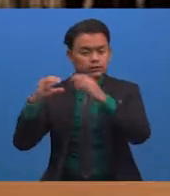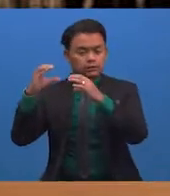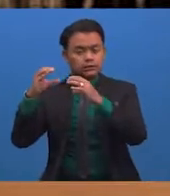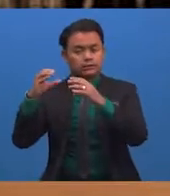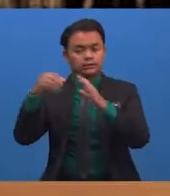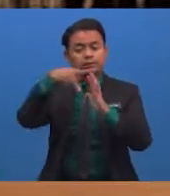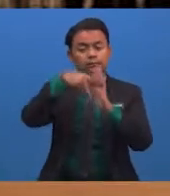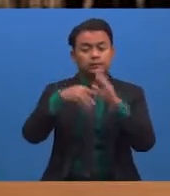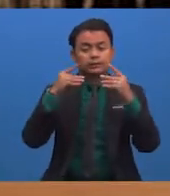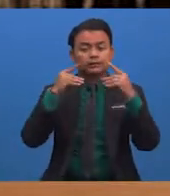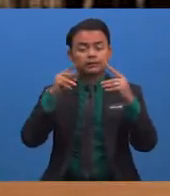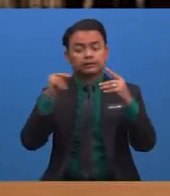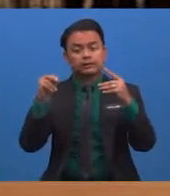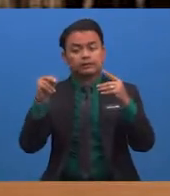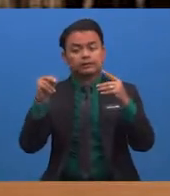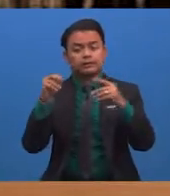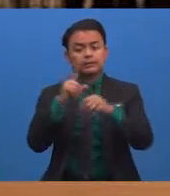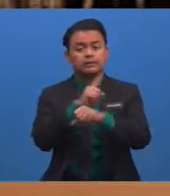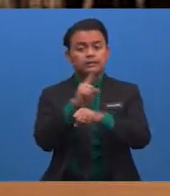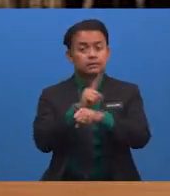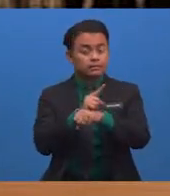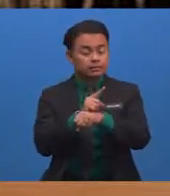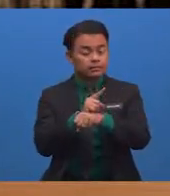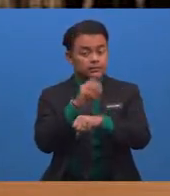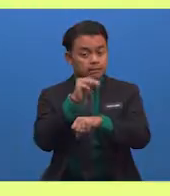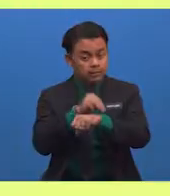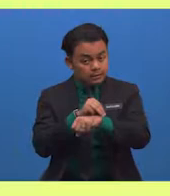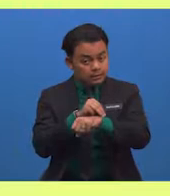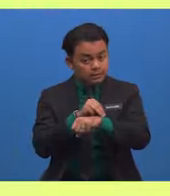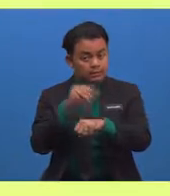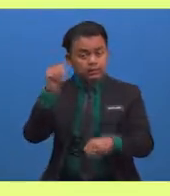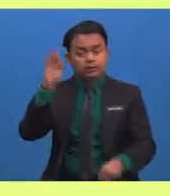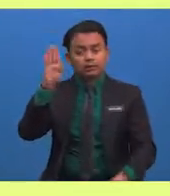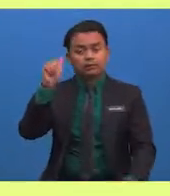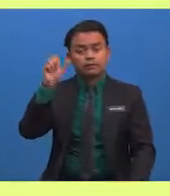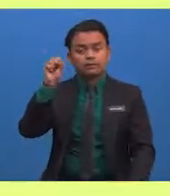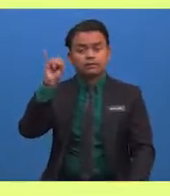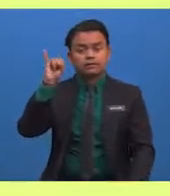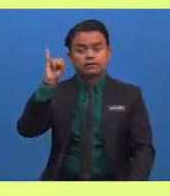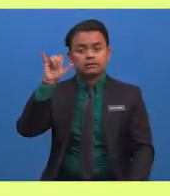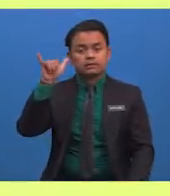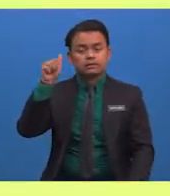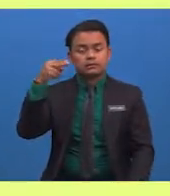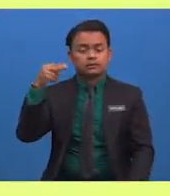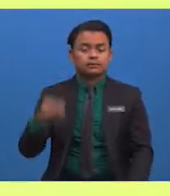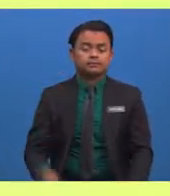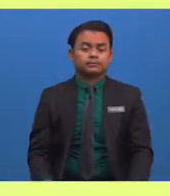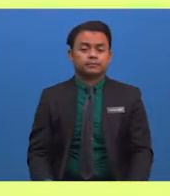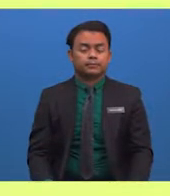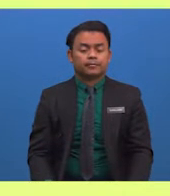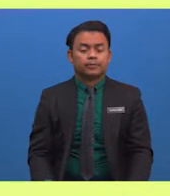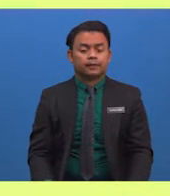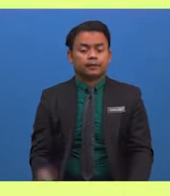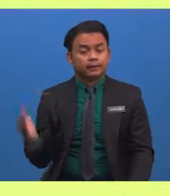Abbasiyah, mari kita sama-sama memahami falsafah pendidikan Islam. Dari